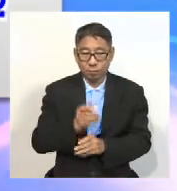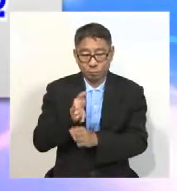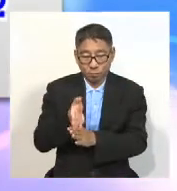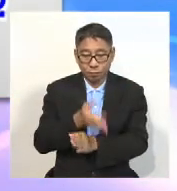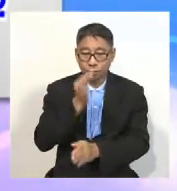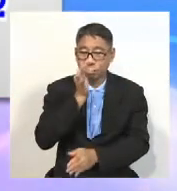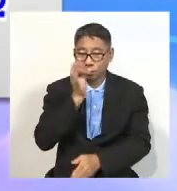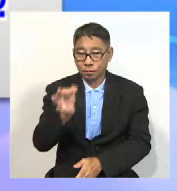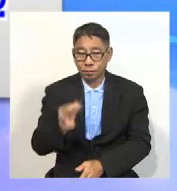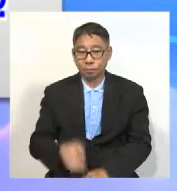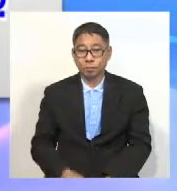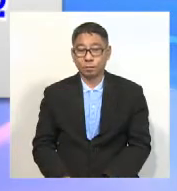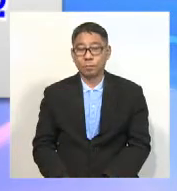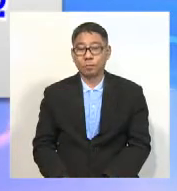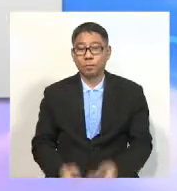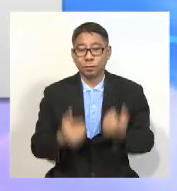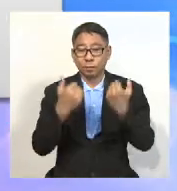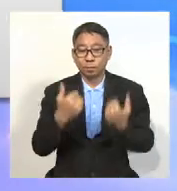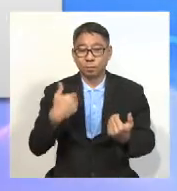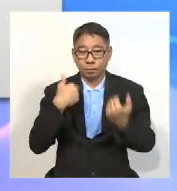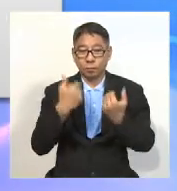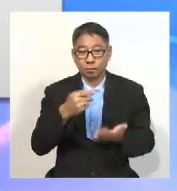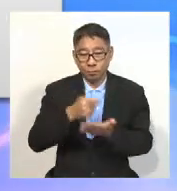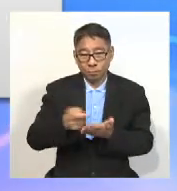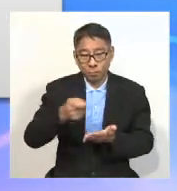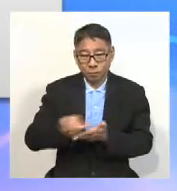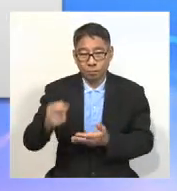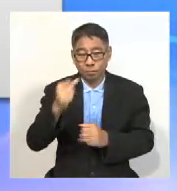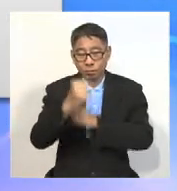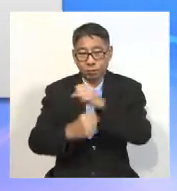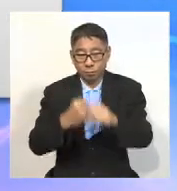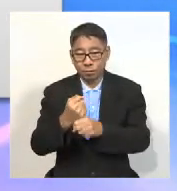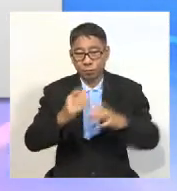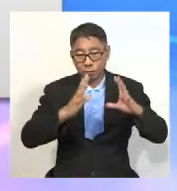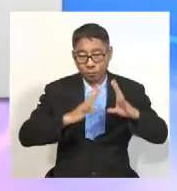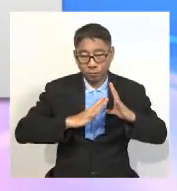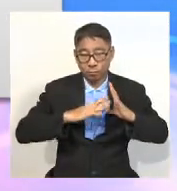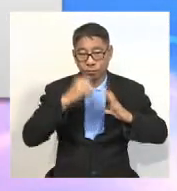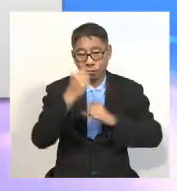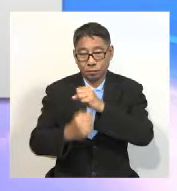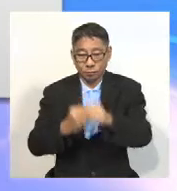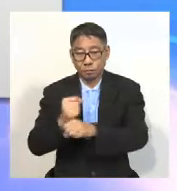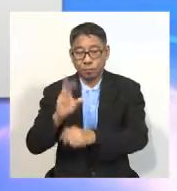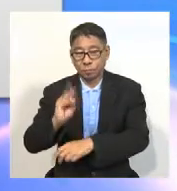คดีโดยผู้ที่มีงวดชำระเป็นรายปีจะพักชำระหนี้ในงวด